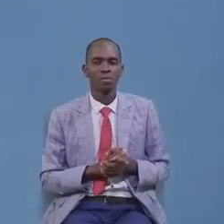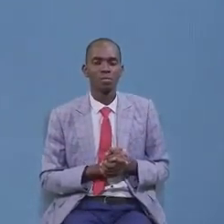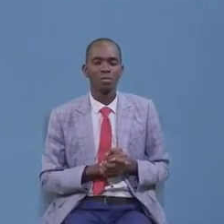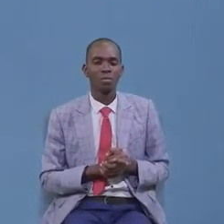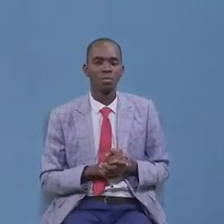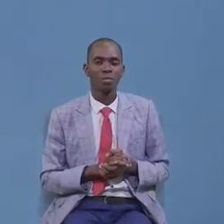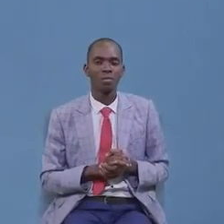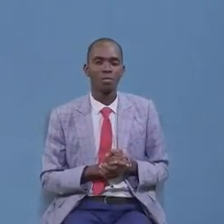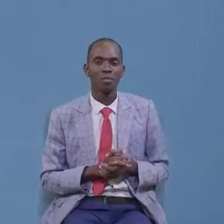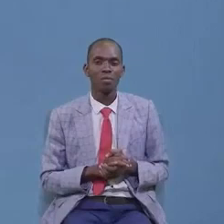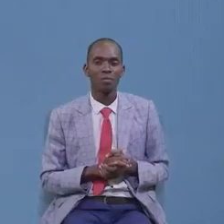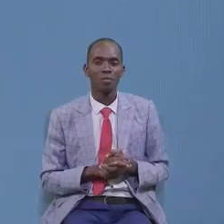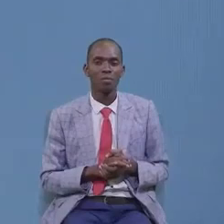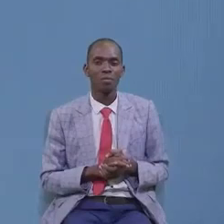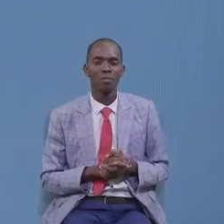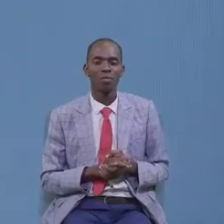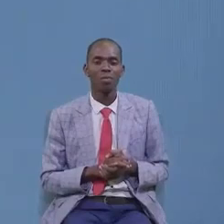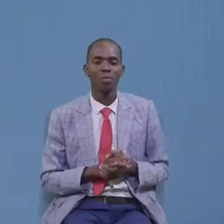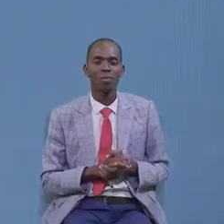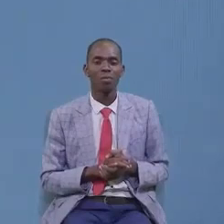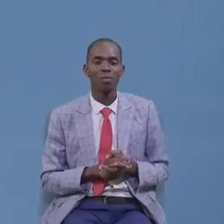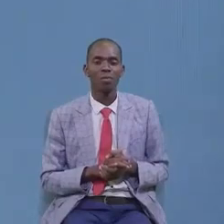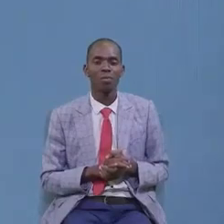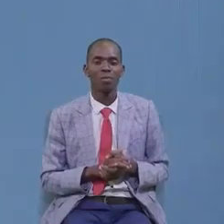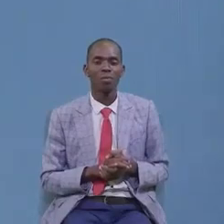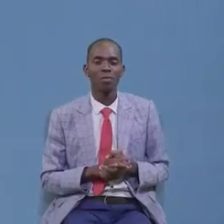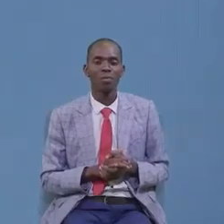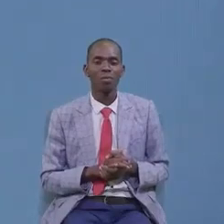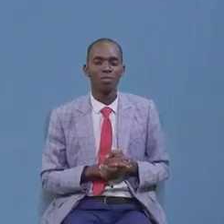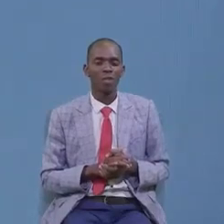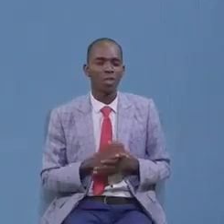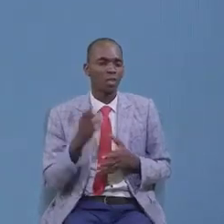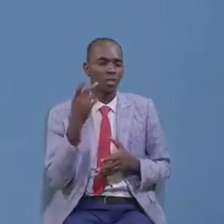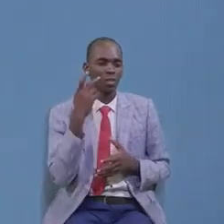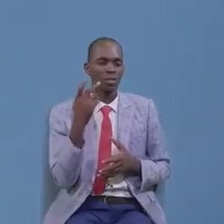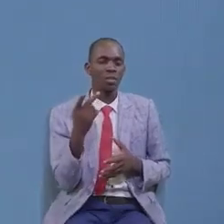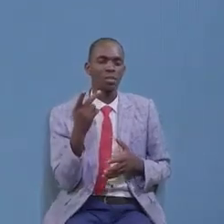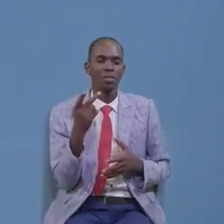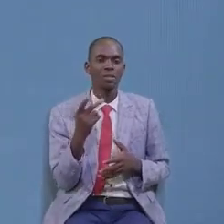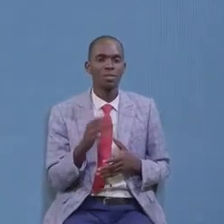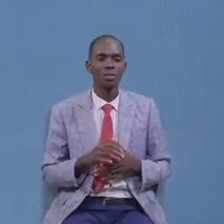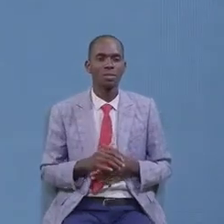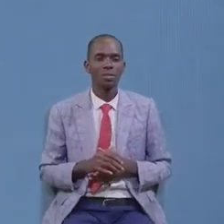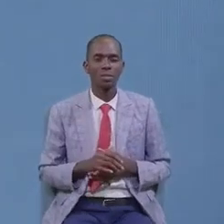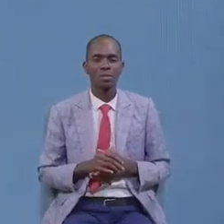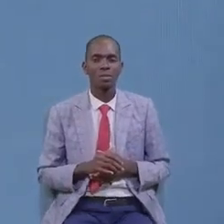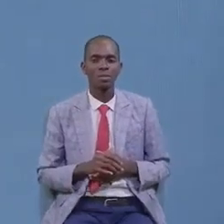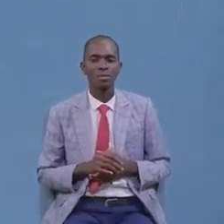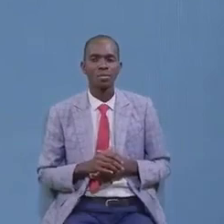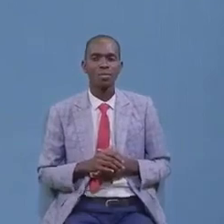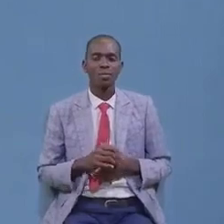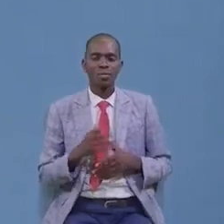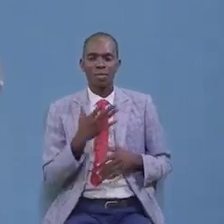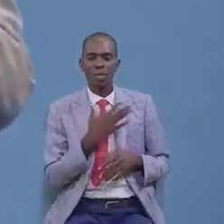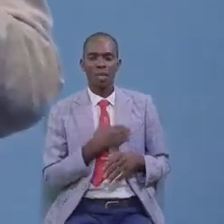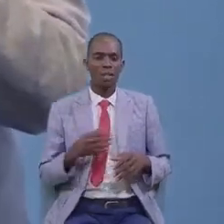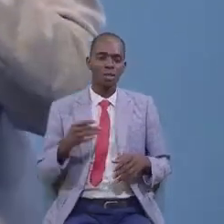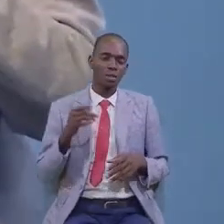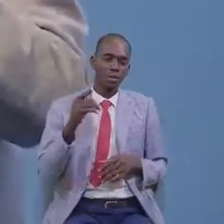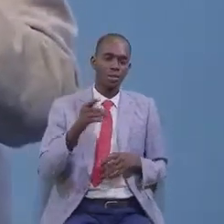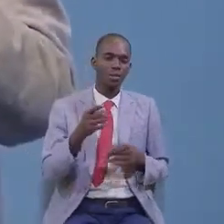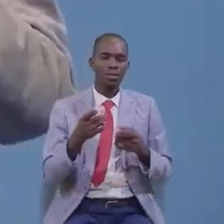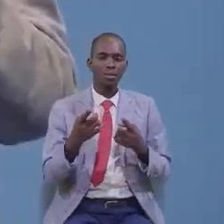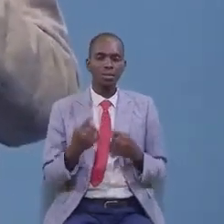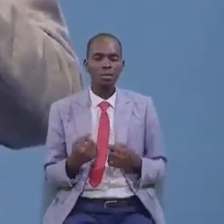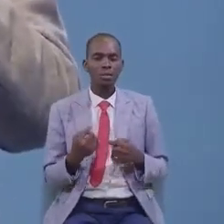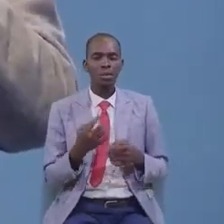Samuel. మరి కొంతమంది సమూయేలుతో అంటున్నారు. Look at the ambassador. ఇదిగో సమూయేలు ఆ వ్యక్తిని చూడు. And he came. అతను వచ్చాడు. And